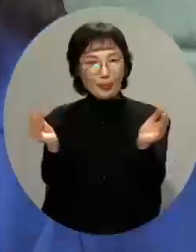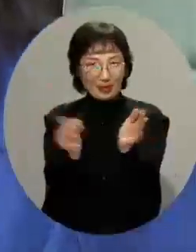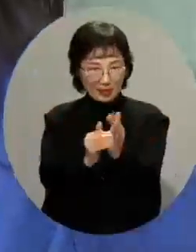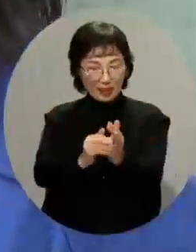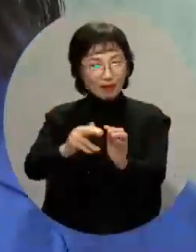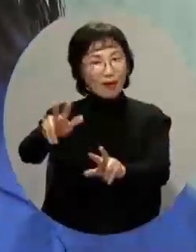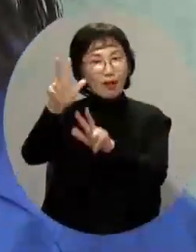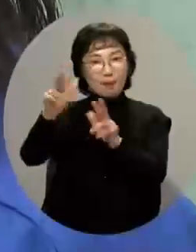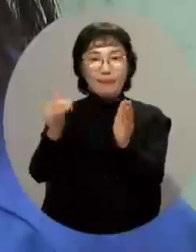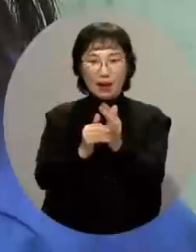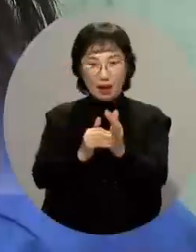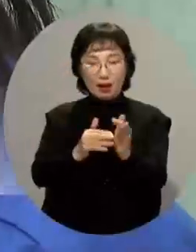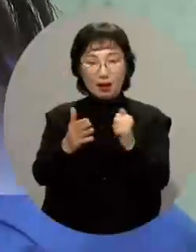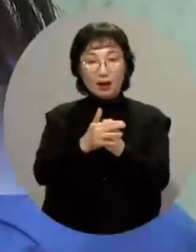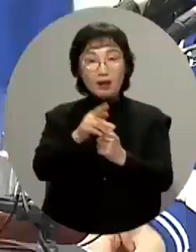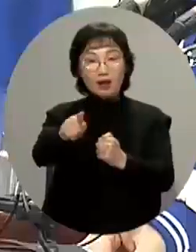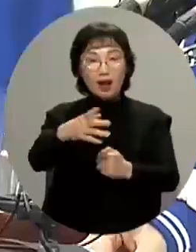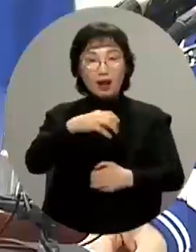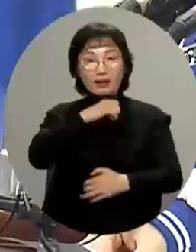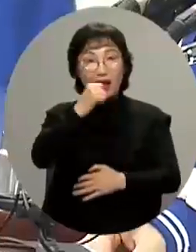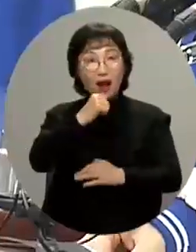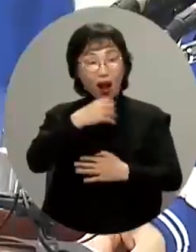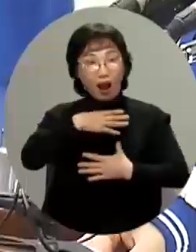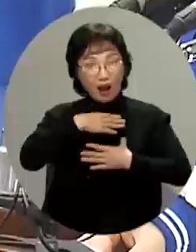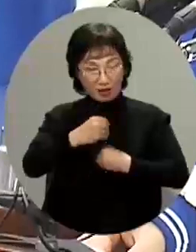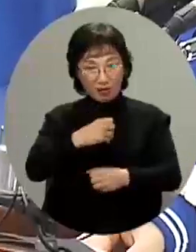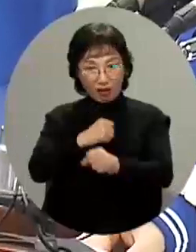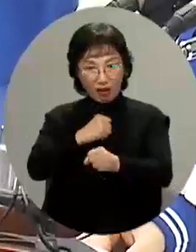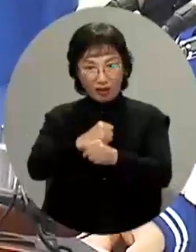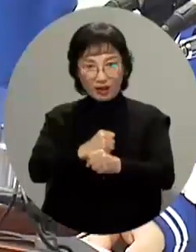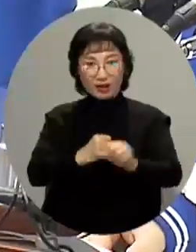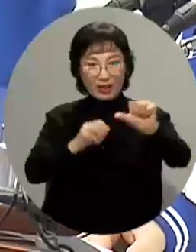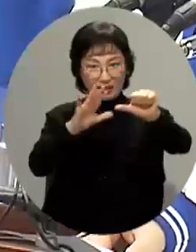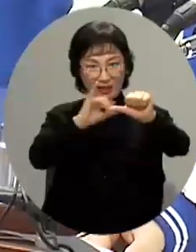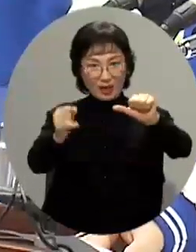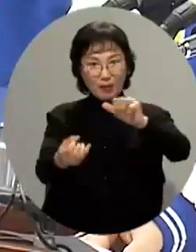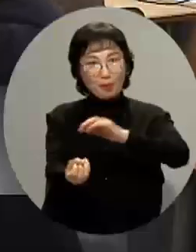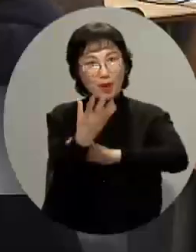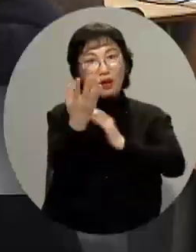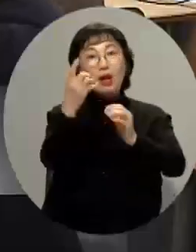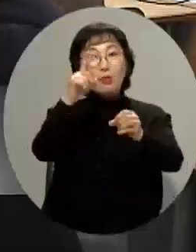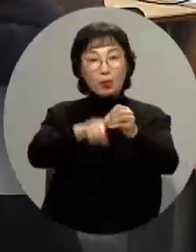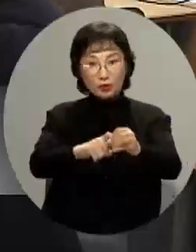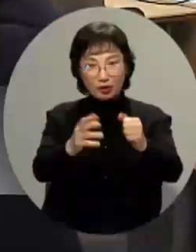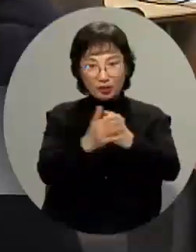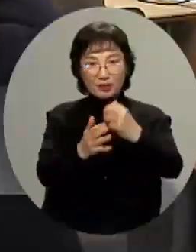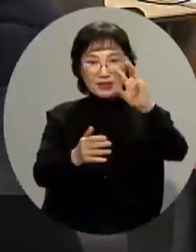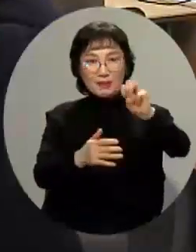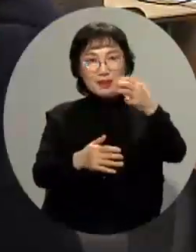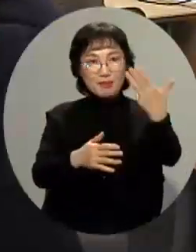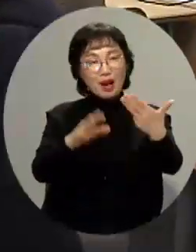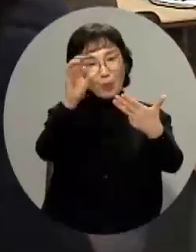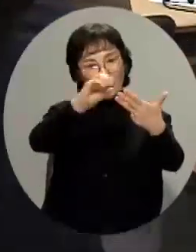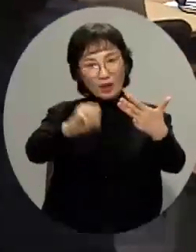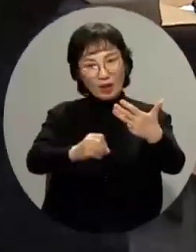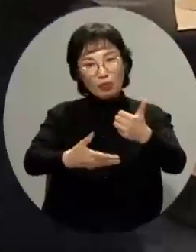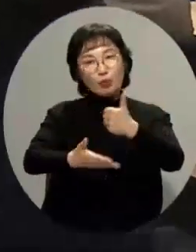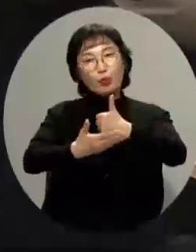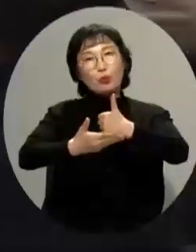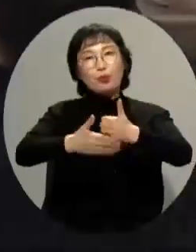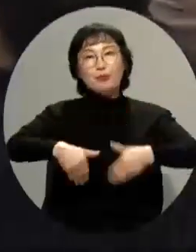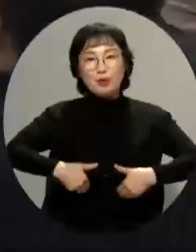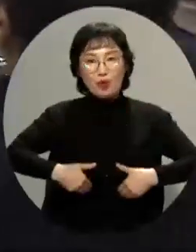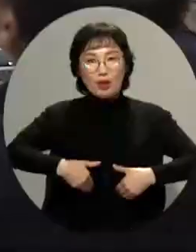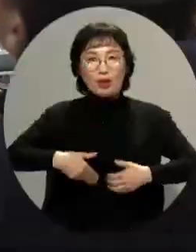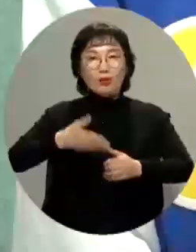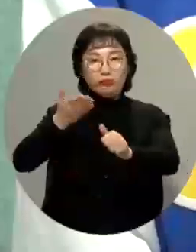3명의 전북 출신이 당선 안정권에 들었다며 5명이 당선되려면 38%의 득표율이 필요하다고 목청을